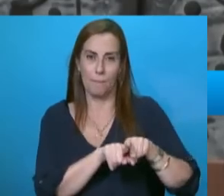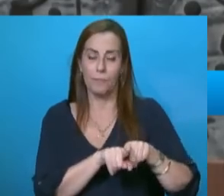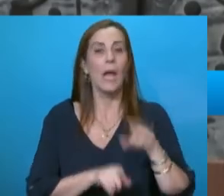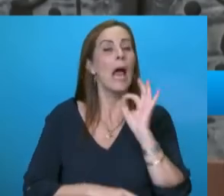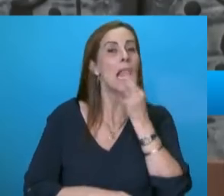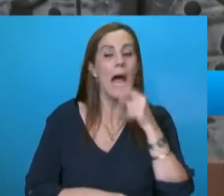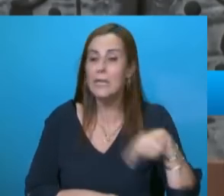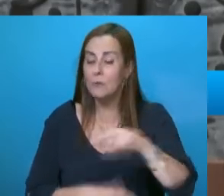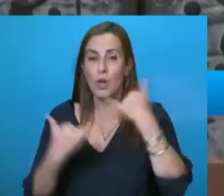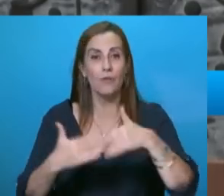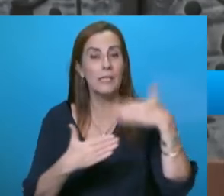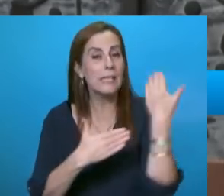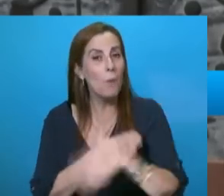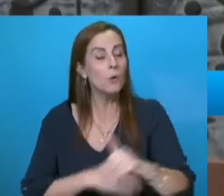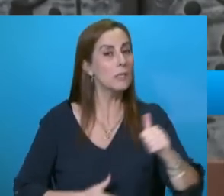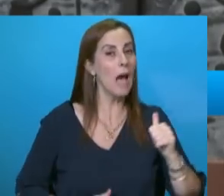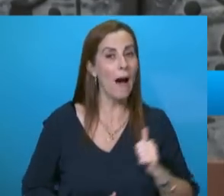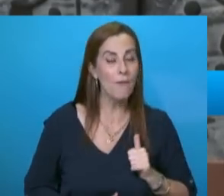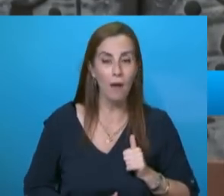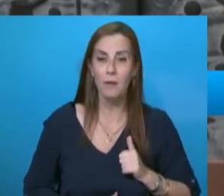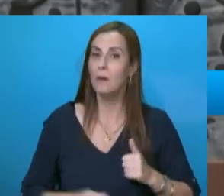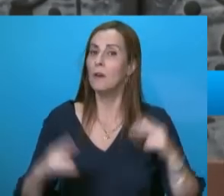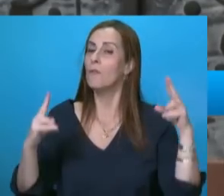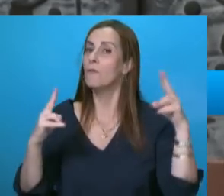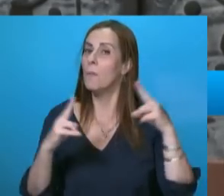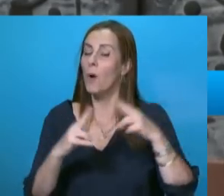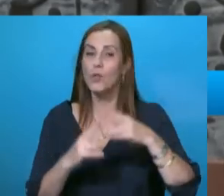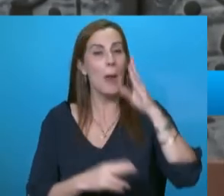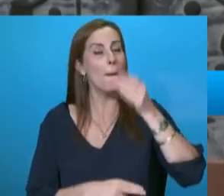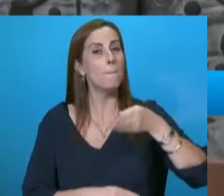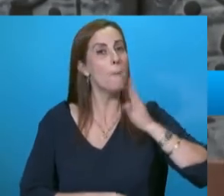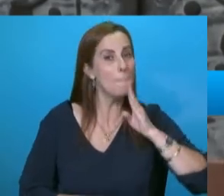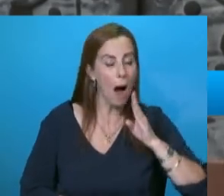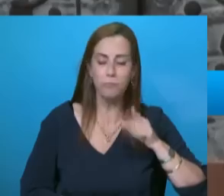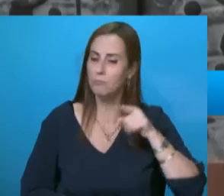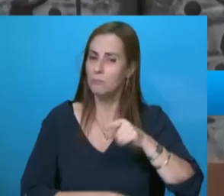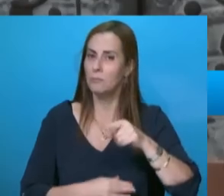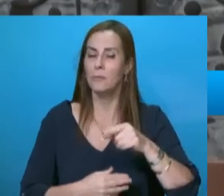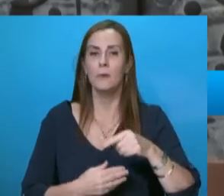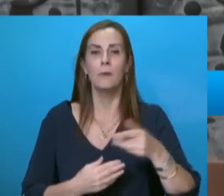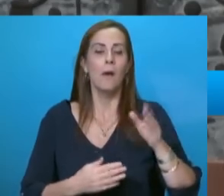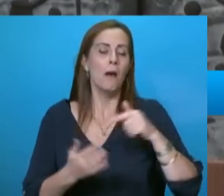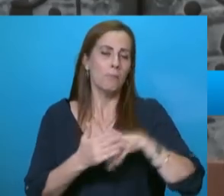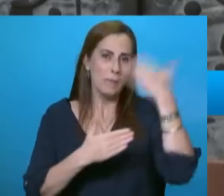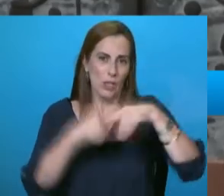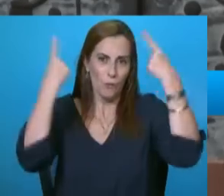לצעירים שזה עתה סיימו את שירותם הצבאי ונפגשים לכוסית בפאב השכונתי בסופו של עוד יום עבודה.